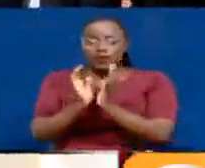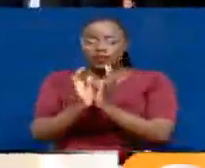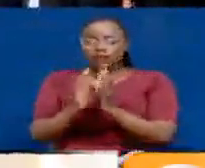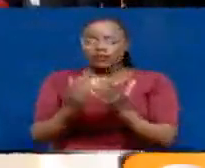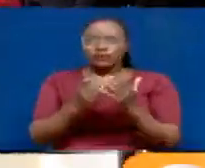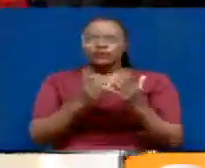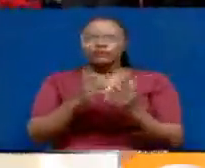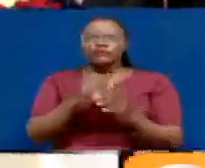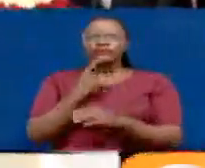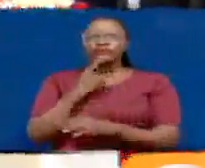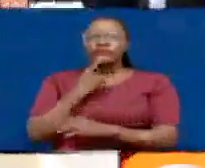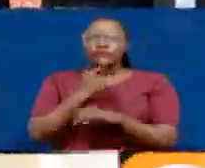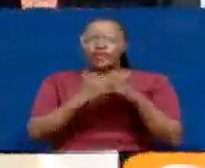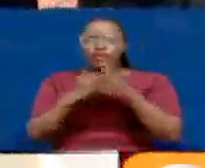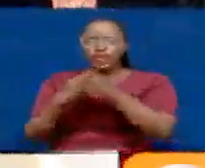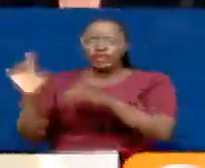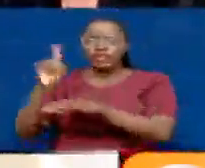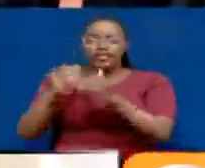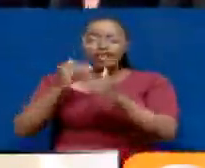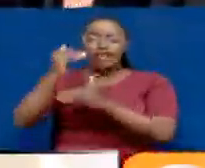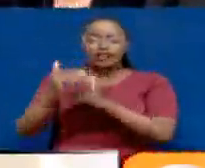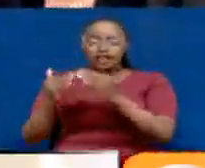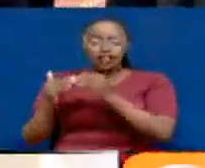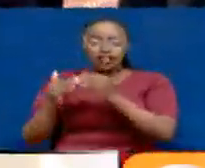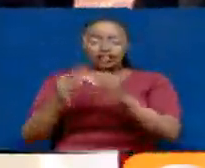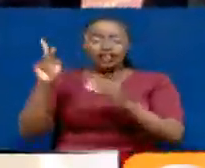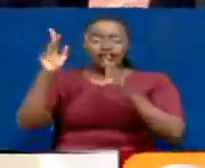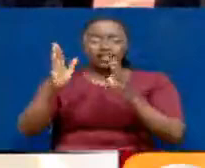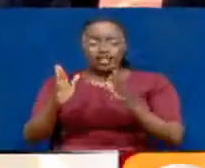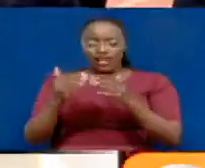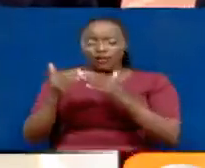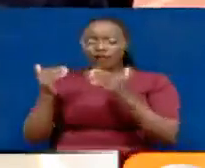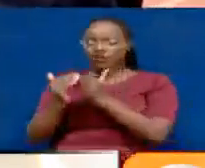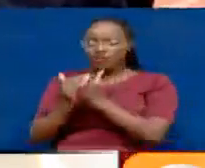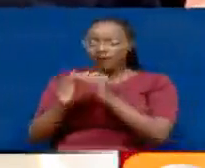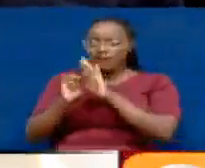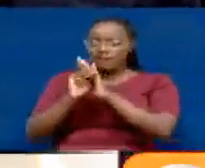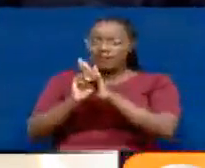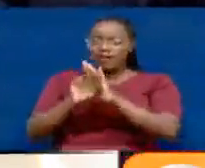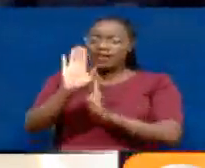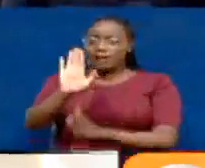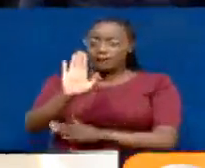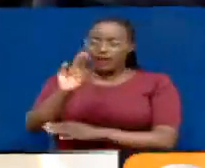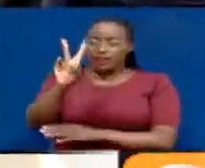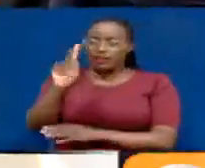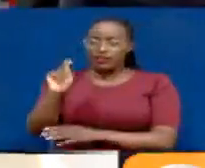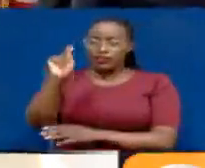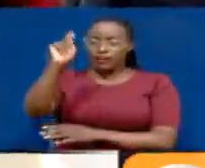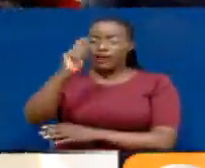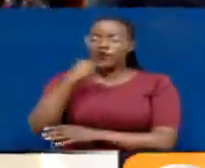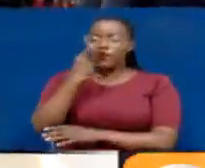siku 808 baada ya kuliongoza taifa, kumpa mkono wa buriani mlezi wake kisiasa, rais wa pili wa taifa